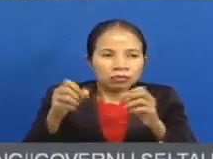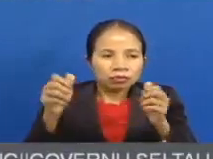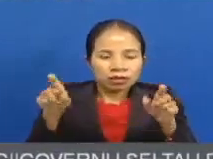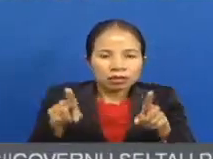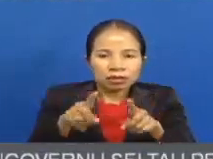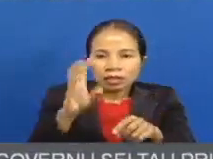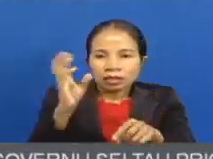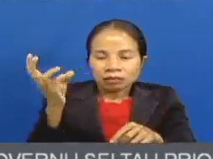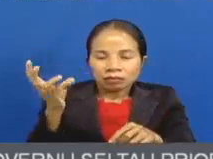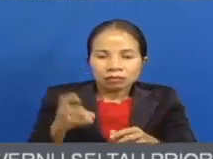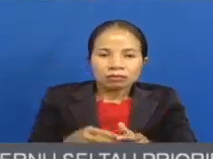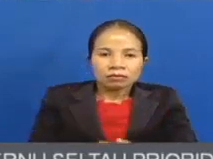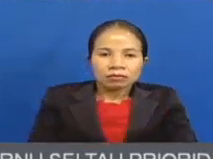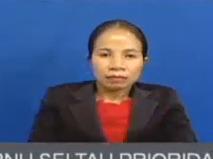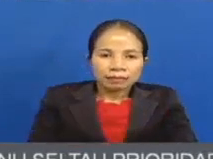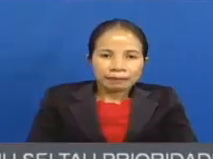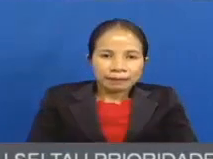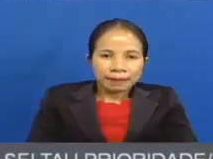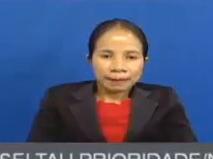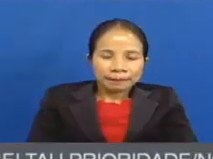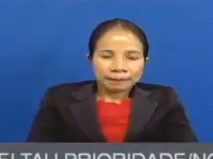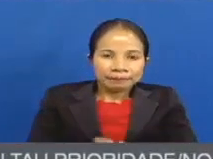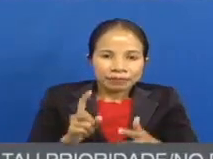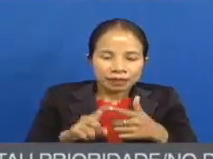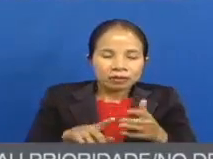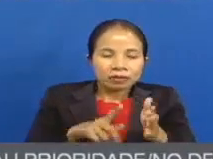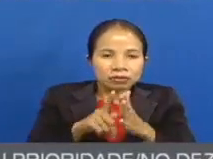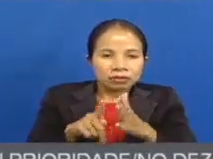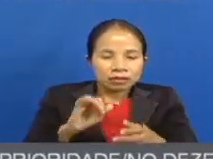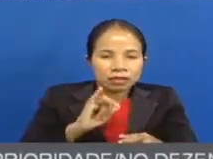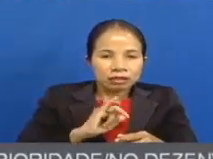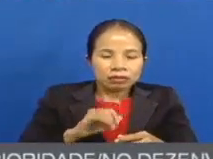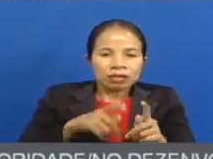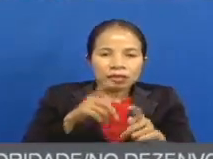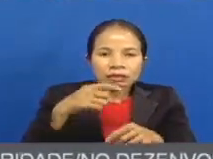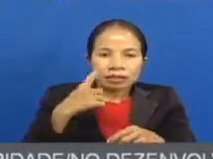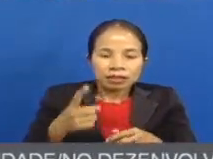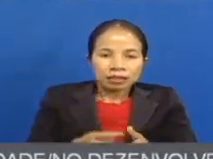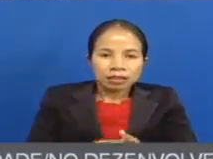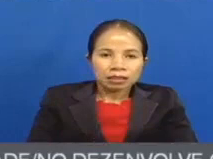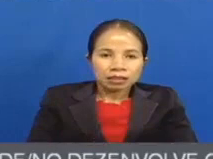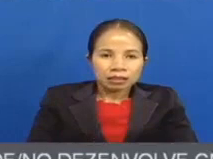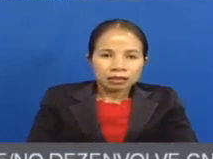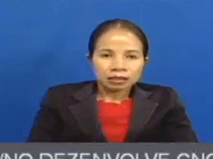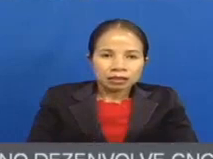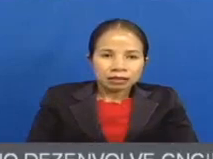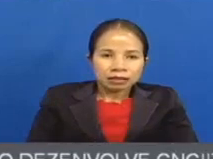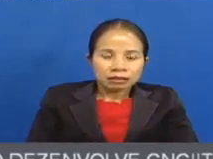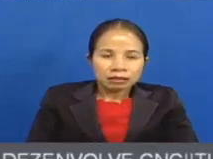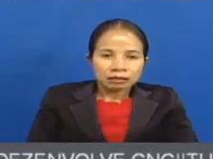rancane 60 paletin depois emak sona jauh emak dan rancane sakur emak dan au sakur dan